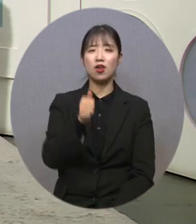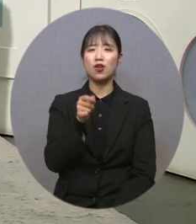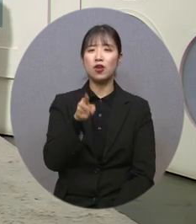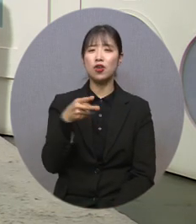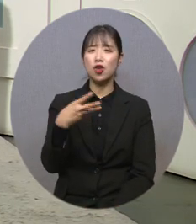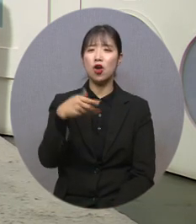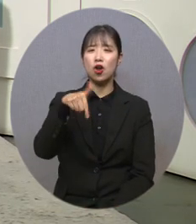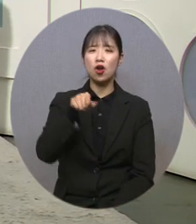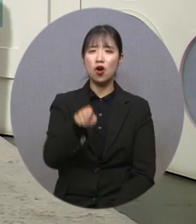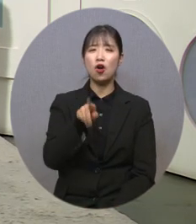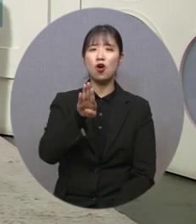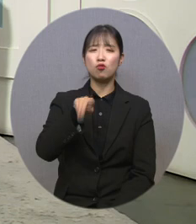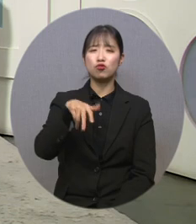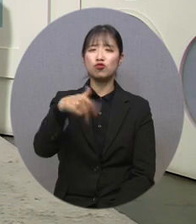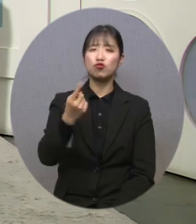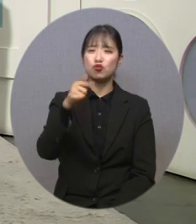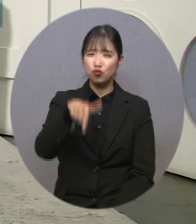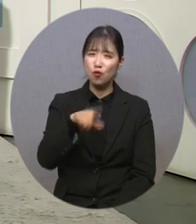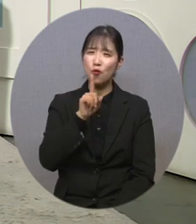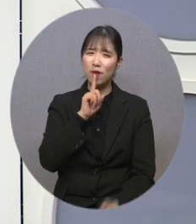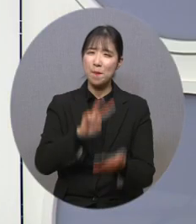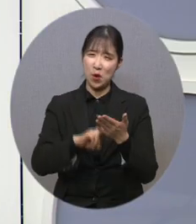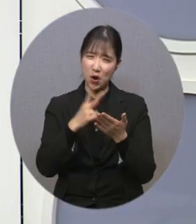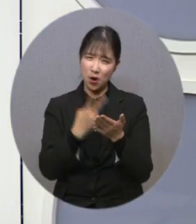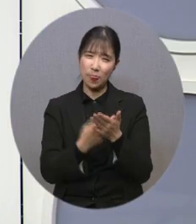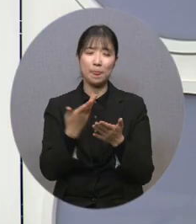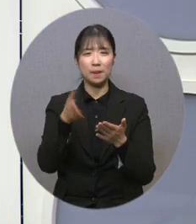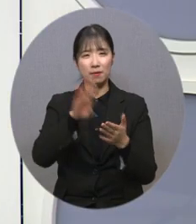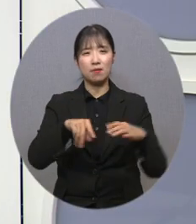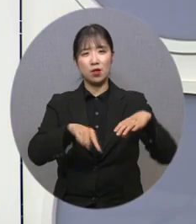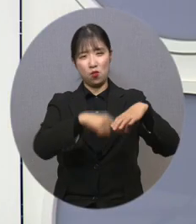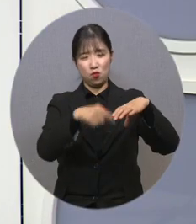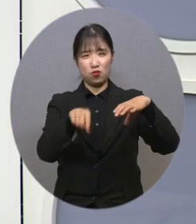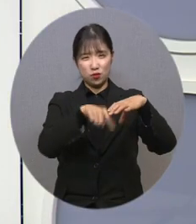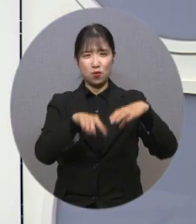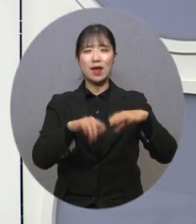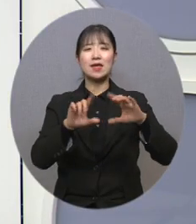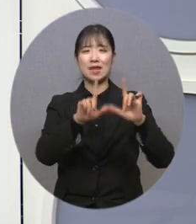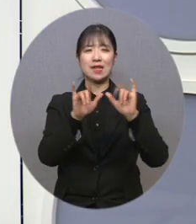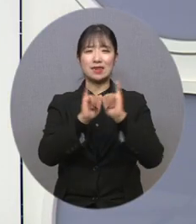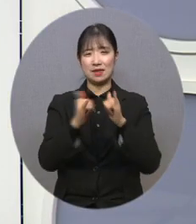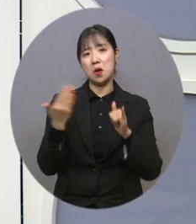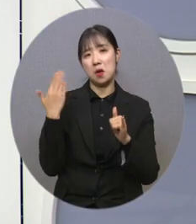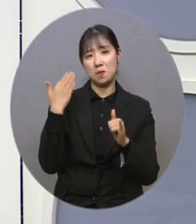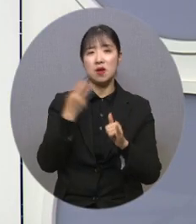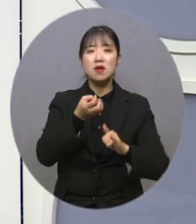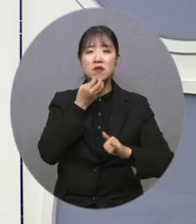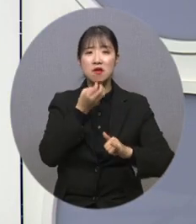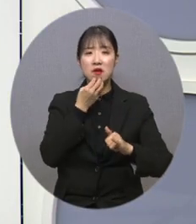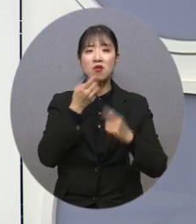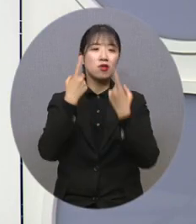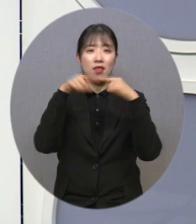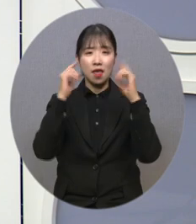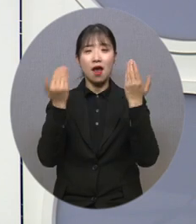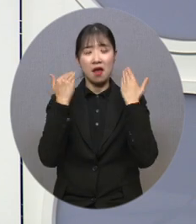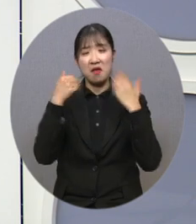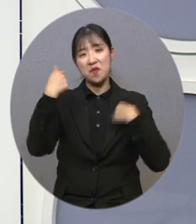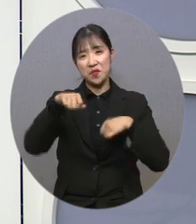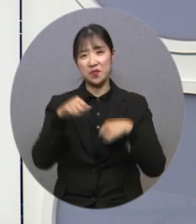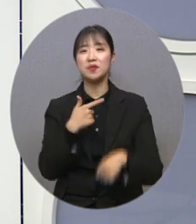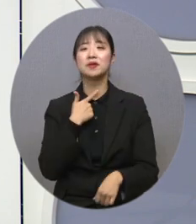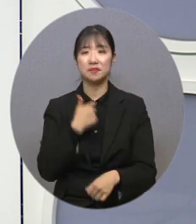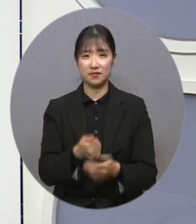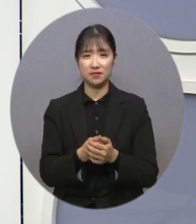부족이라고 번역을 했는데, 예, 예. 동굴 속에 사는 사람들이라고 얼마 전에 서울대학교 관악극회에서도 공연을 했습니다.